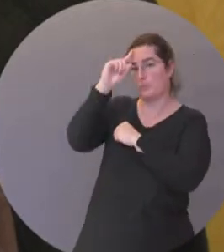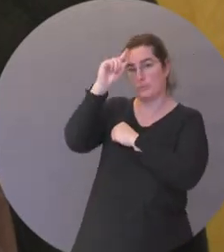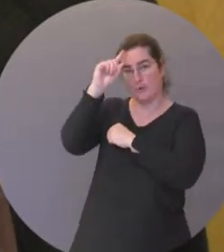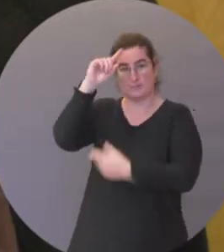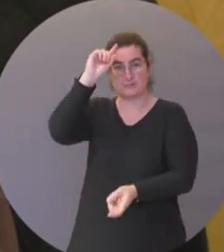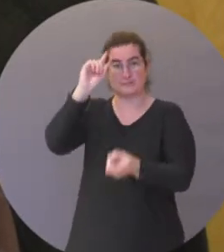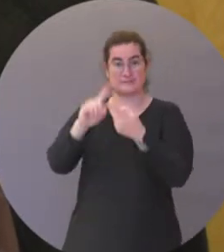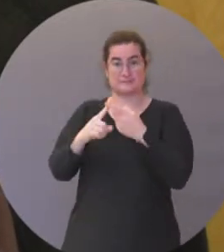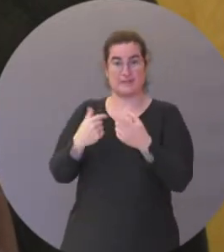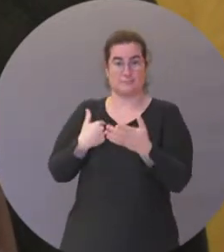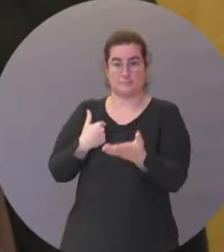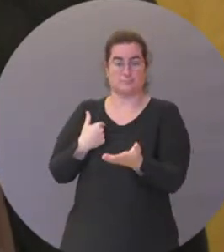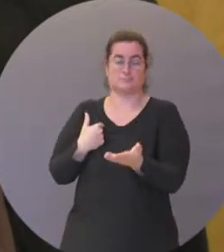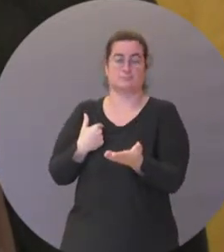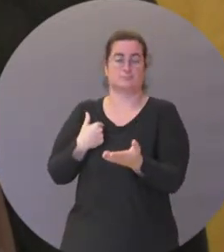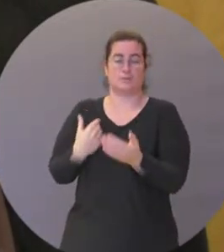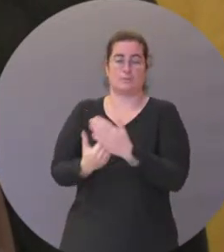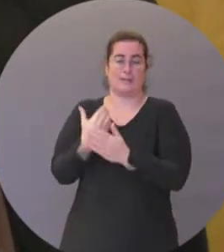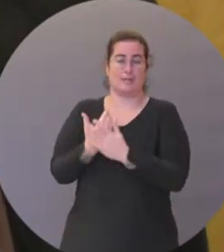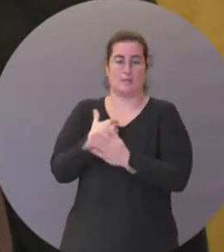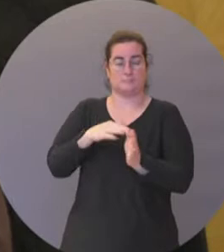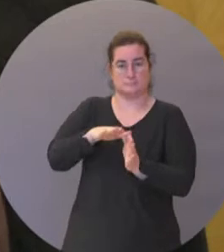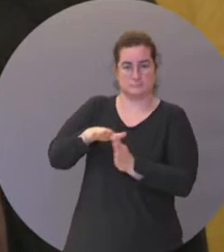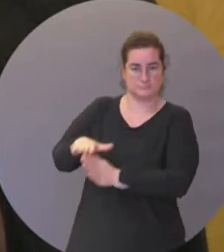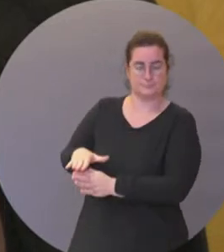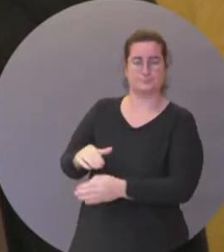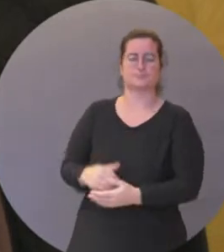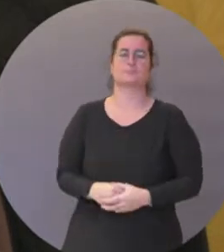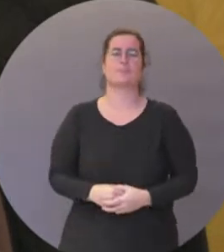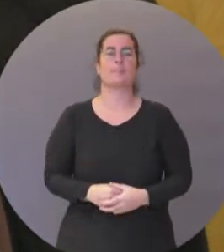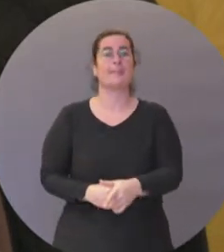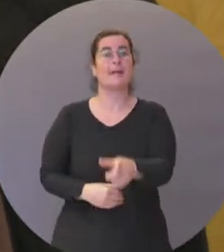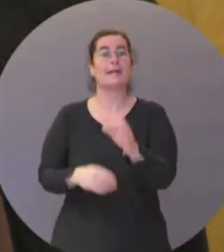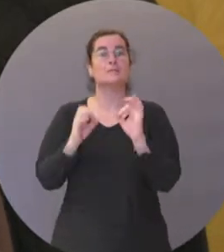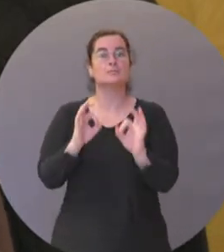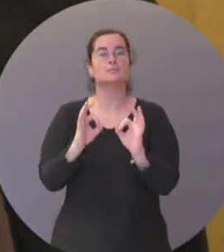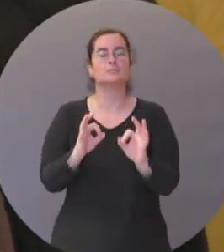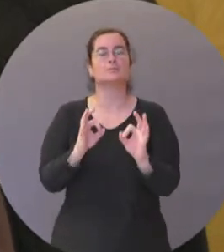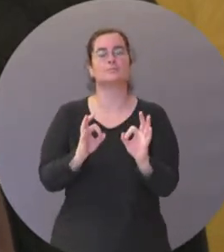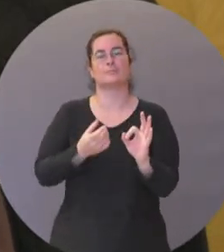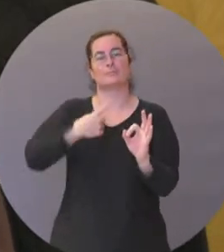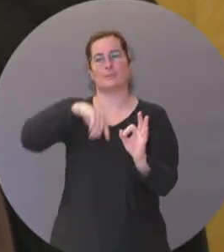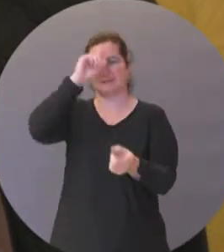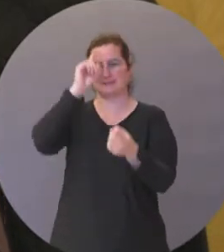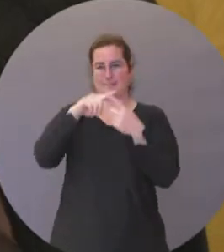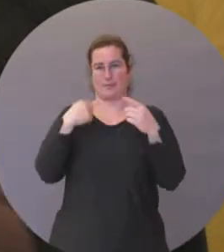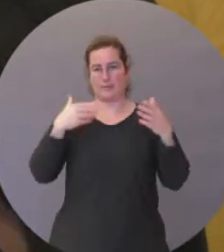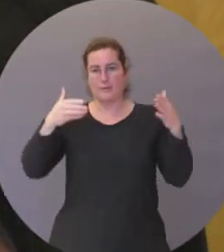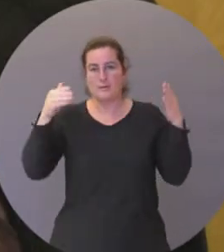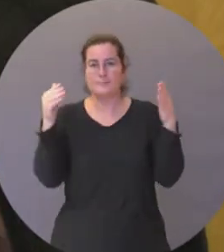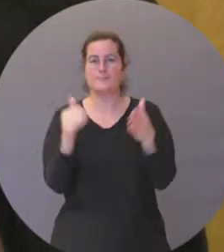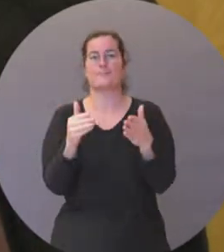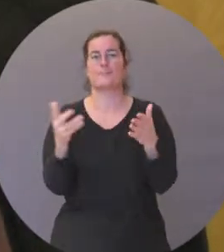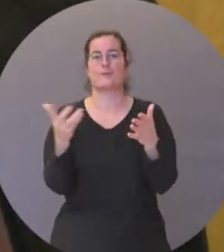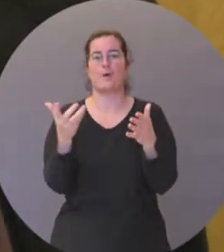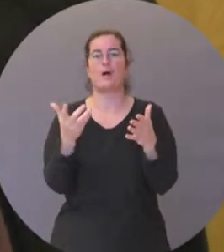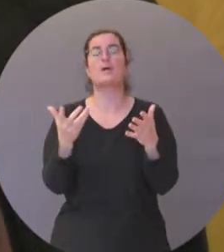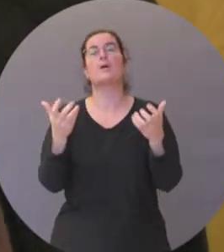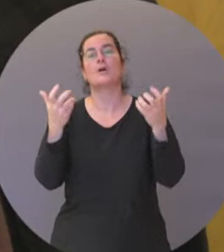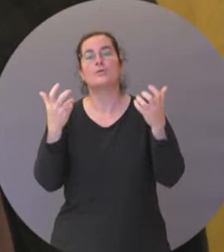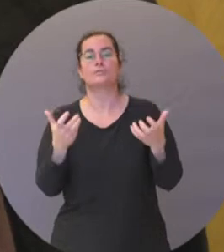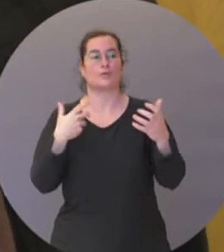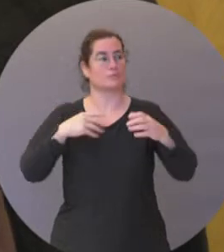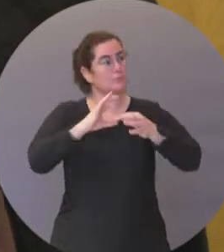que nous avons souhaité évoquer ce matin et justement mon intervention était de pouvoir nourrir notre action